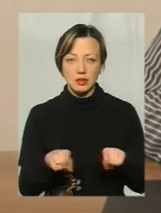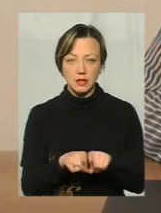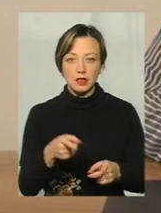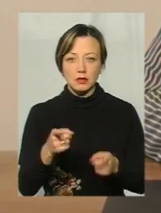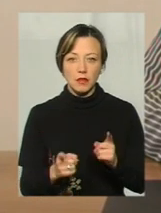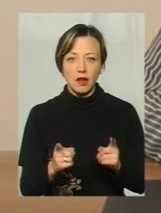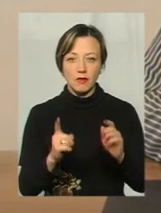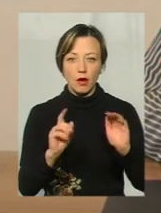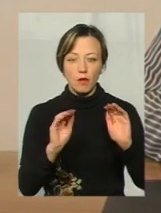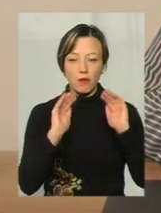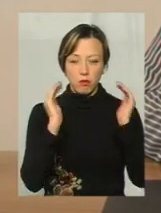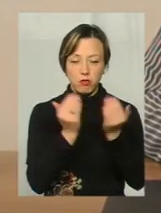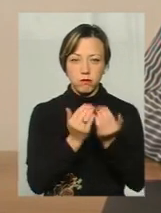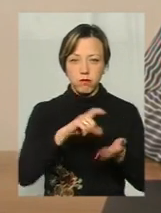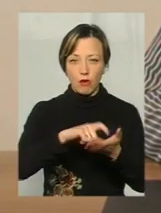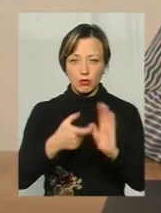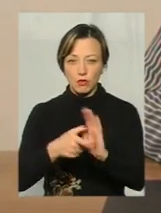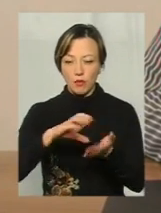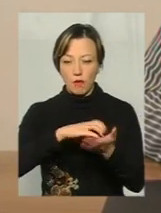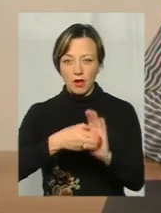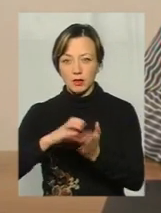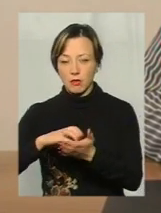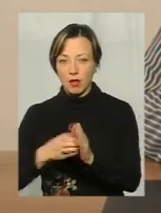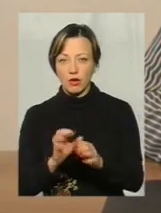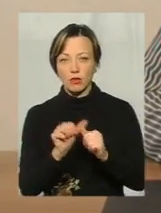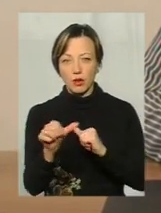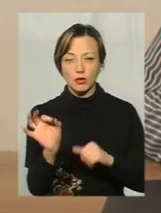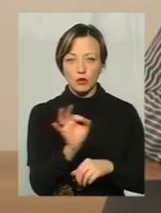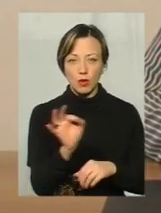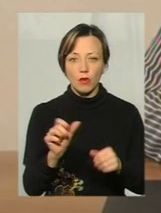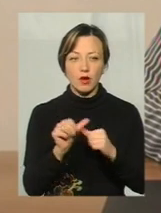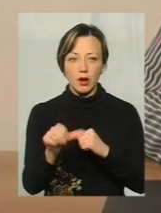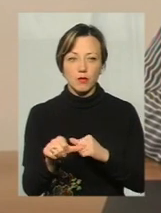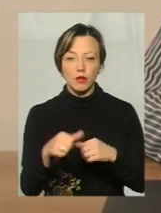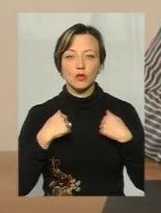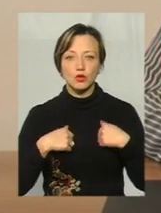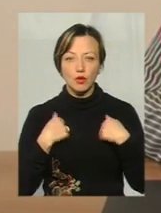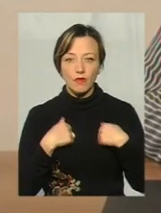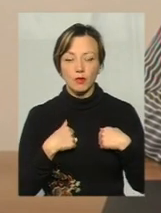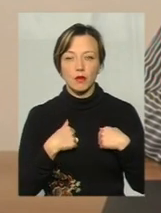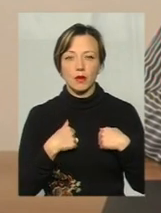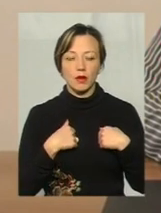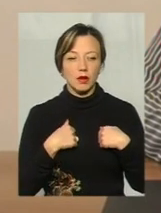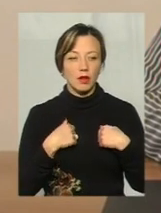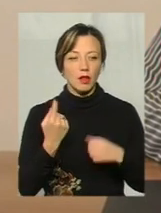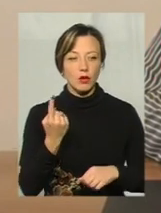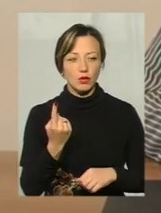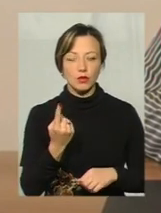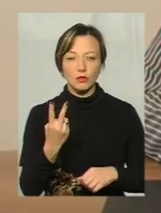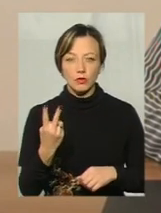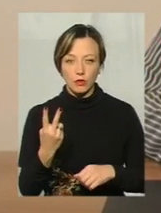насправді боксованих палат, які мають бути з окремими туалетами, з окремими там душовими, на